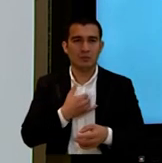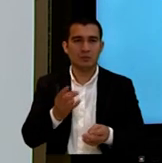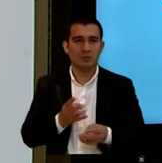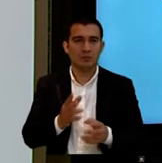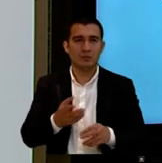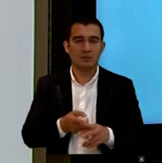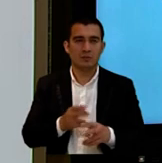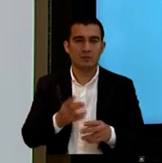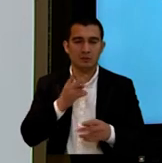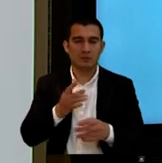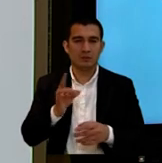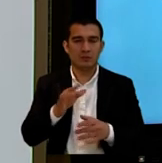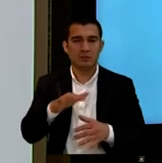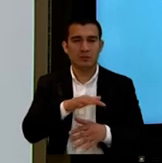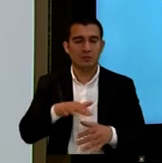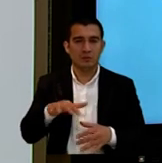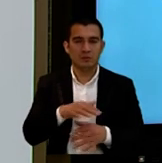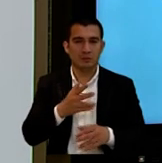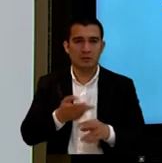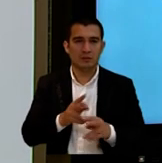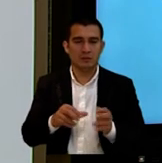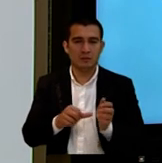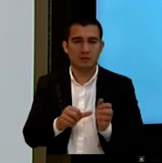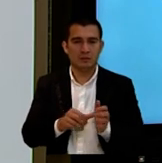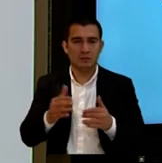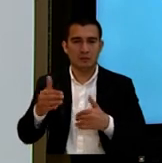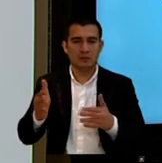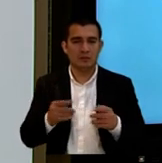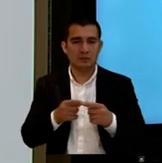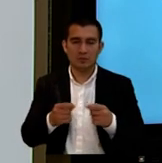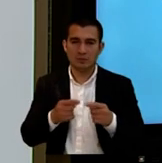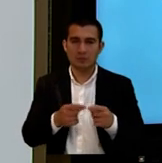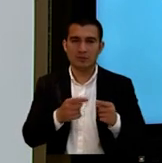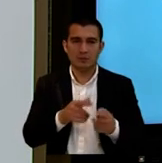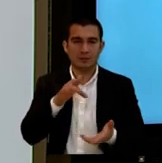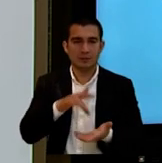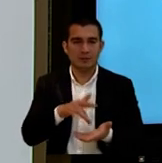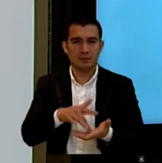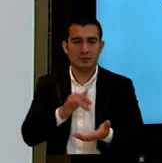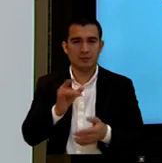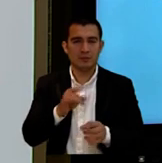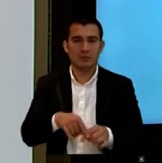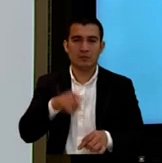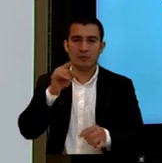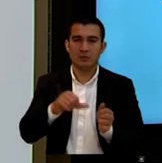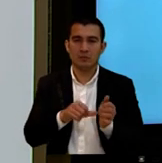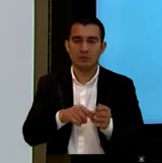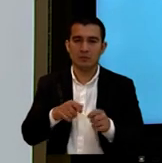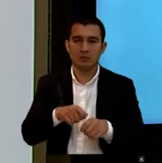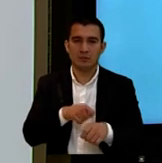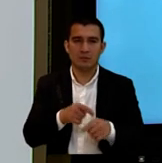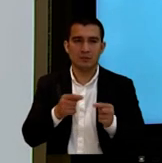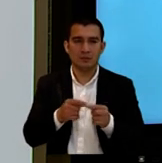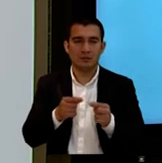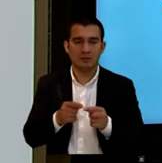bering, maydonchamiz muntazam 6 burchak shaklida. Markazida turgan ustunning balandligi 6 metr,